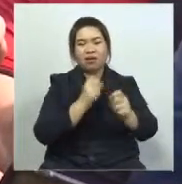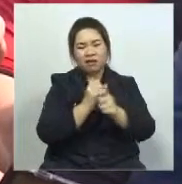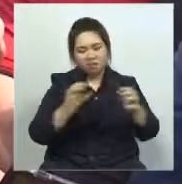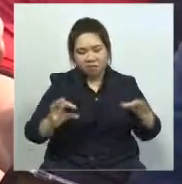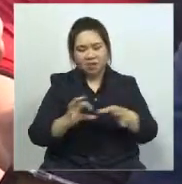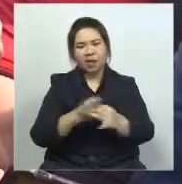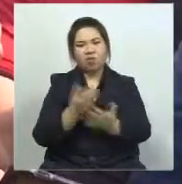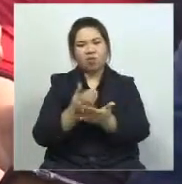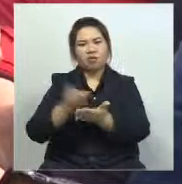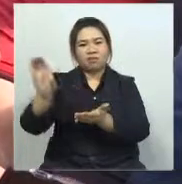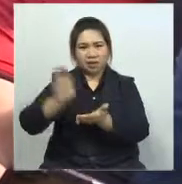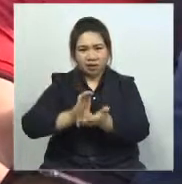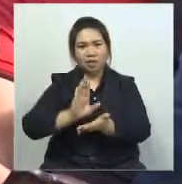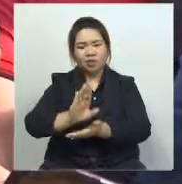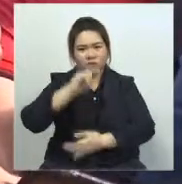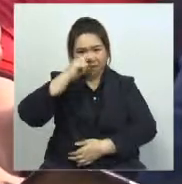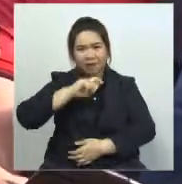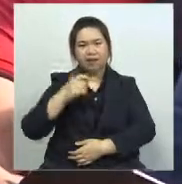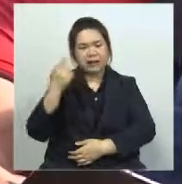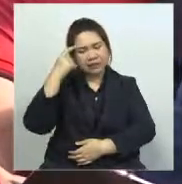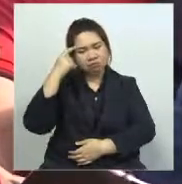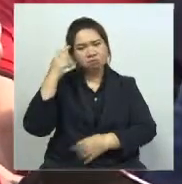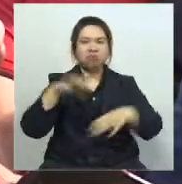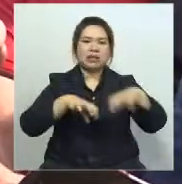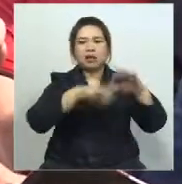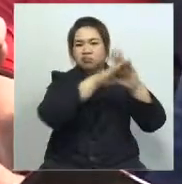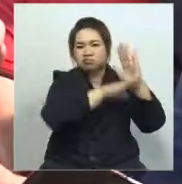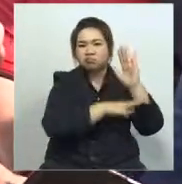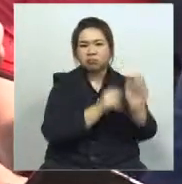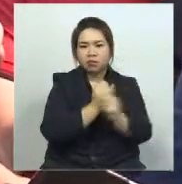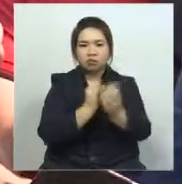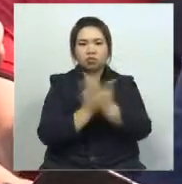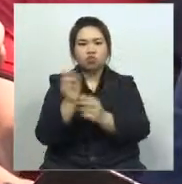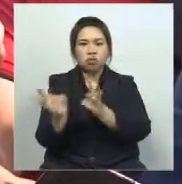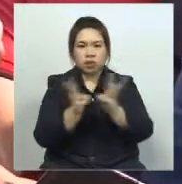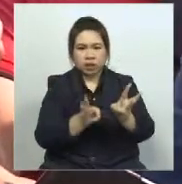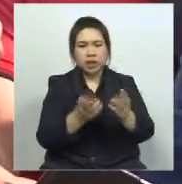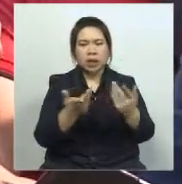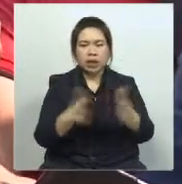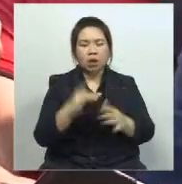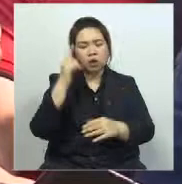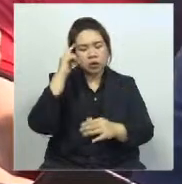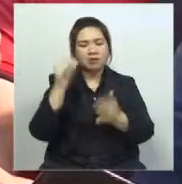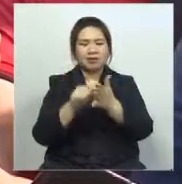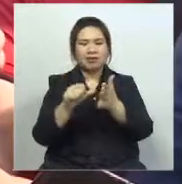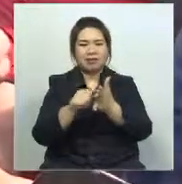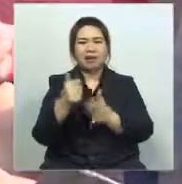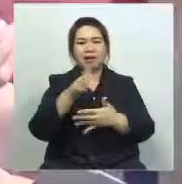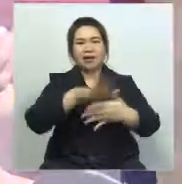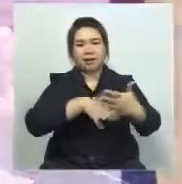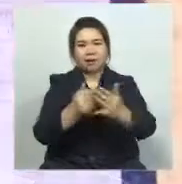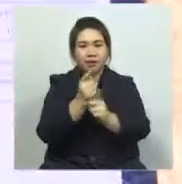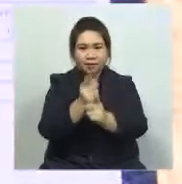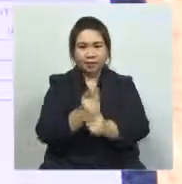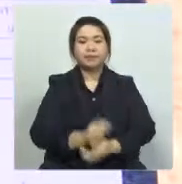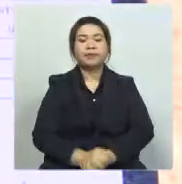งบประมาณของแผ่นดินที่มีอยู่นะครับเรียงลำดับให้ไปให้ถูกต้องนะครับทั้งหมดนี้ก็จะเป็นการแก้ปัญหาตามแผนนะครับ